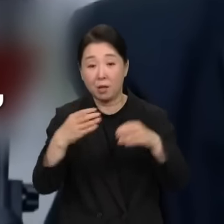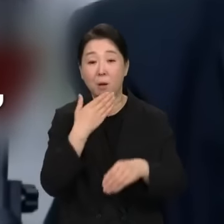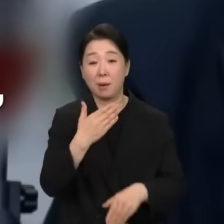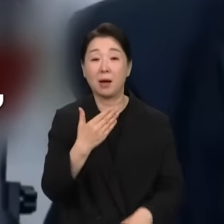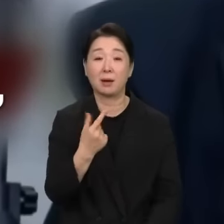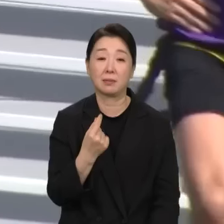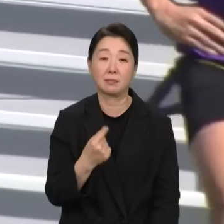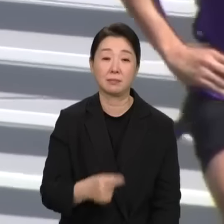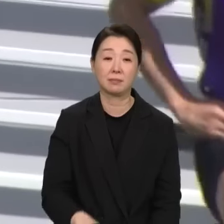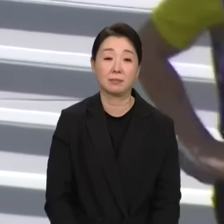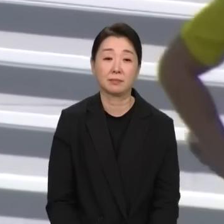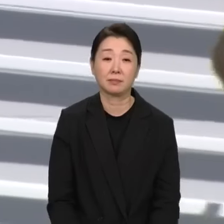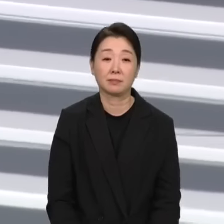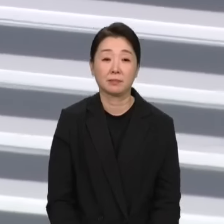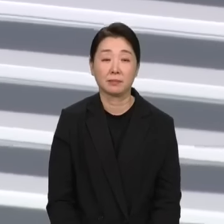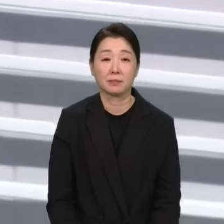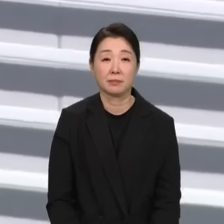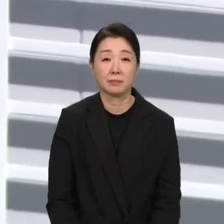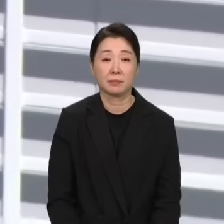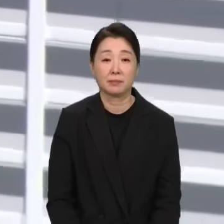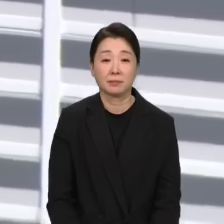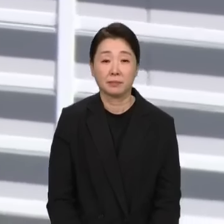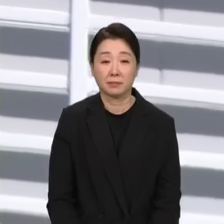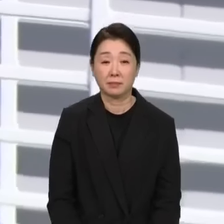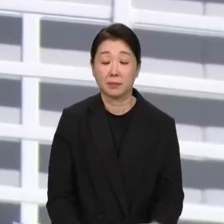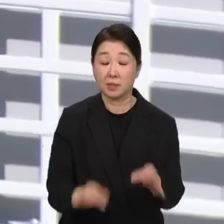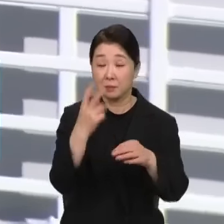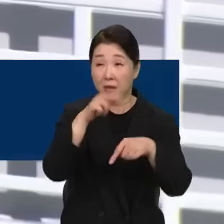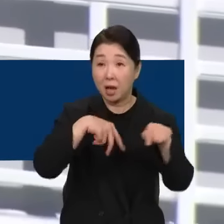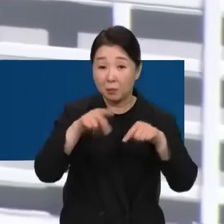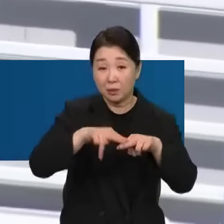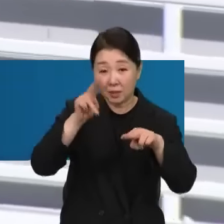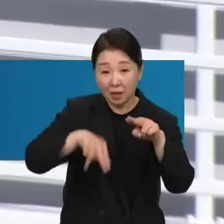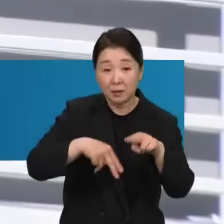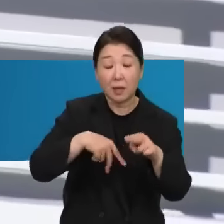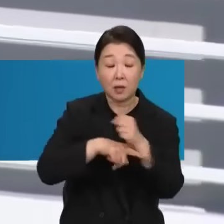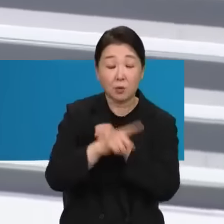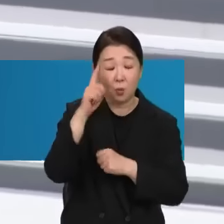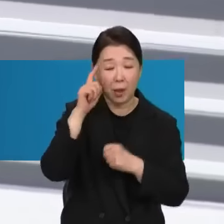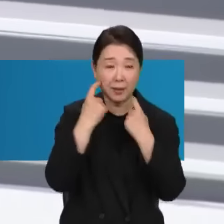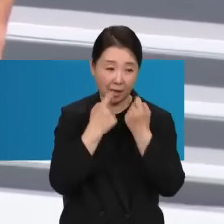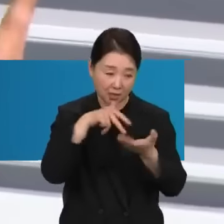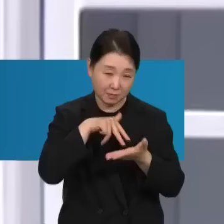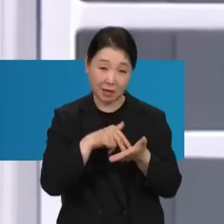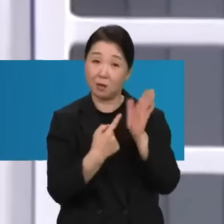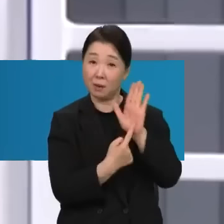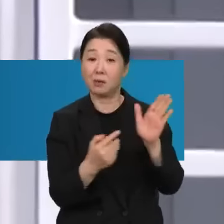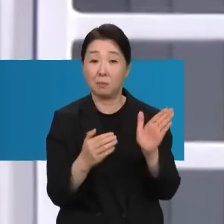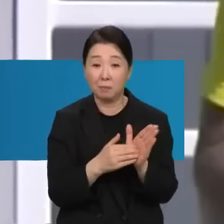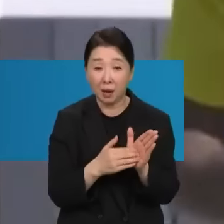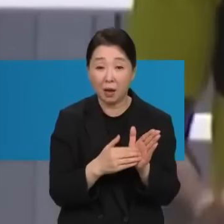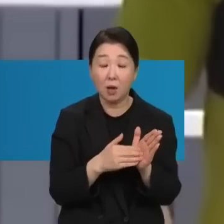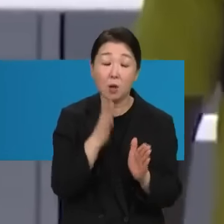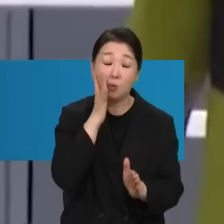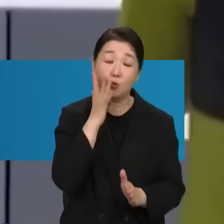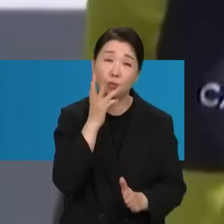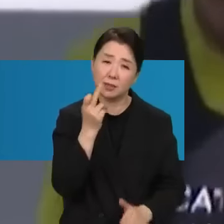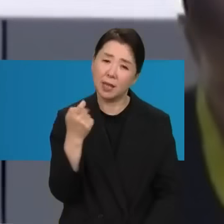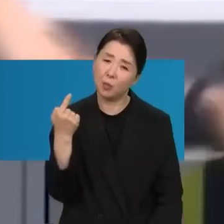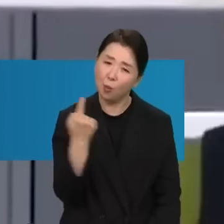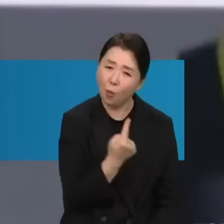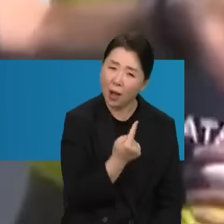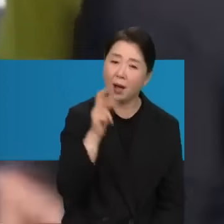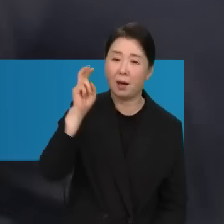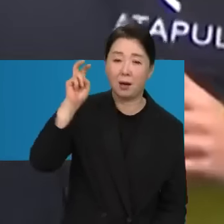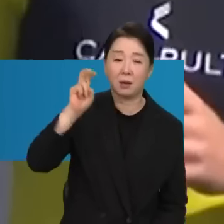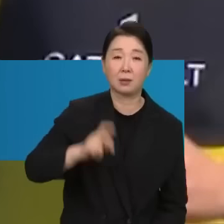with a doctor. 김 감독은 사퇴 이유를 개인적인 사유라 밝혔는데 울산행을 염두에 둔 판단이란